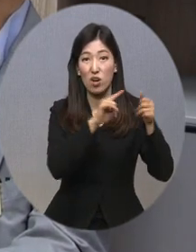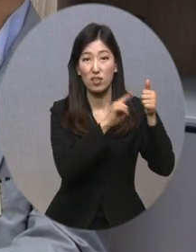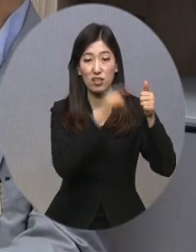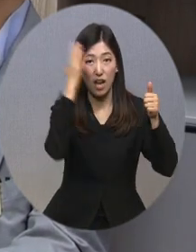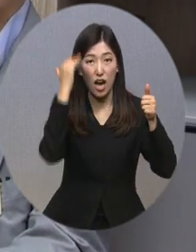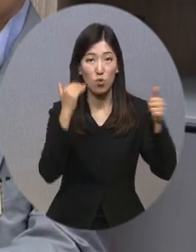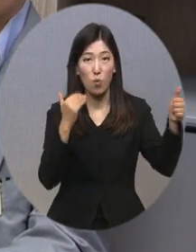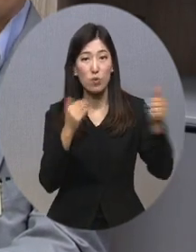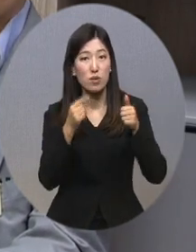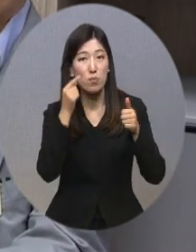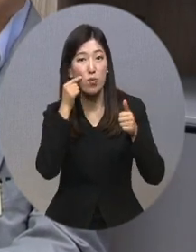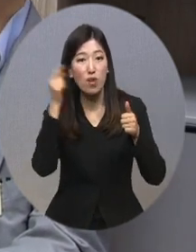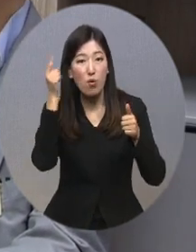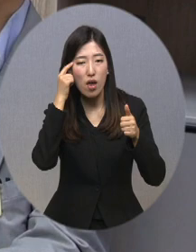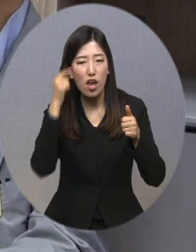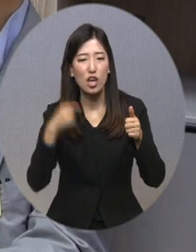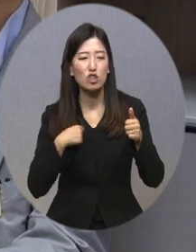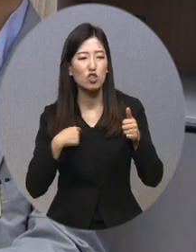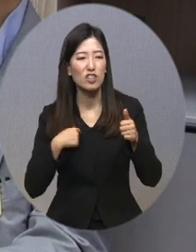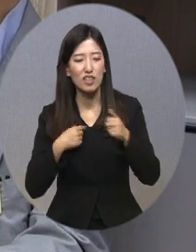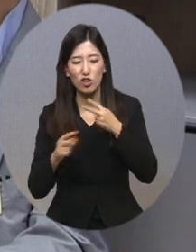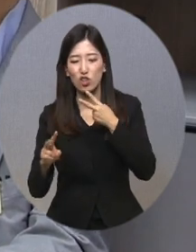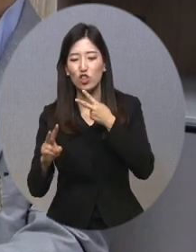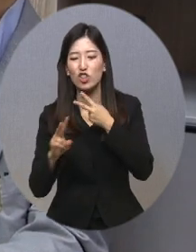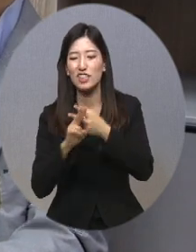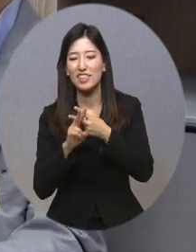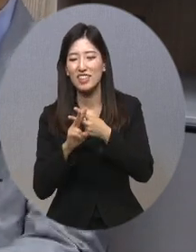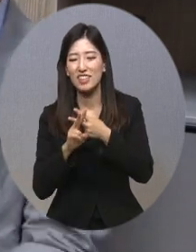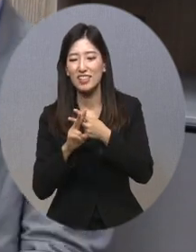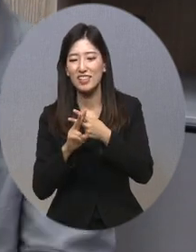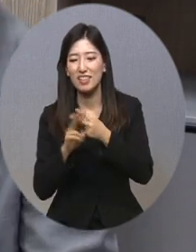못하는 이유 중에는 우리나라가 중학교 2학년 학생들 때문에